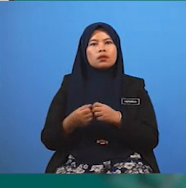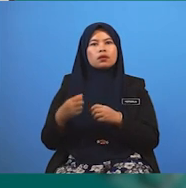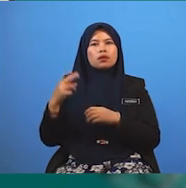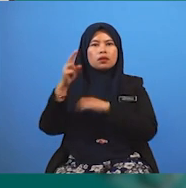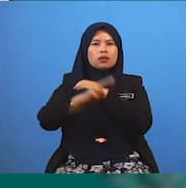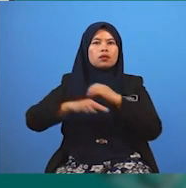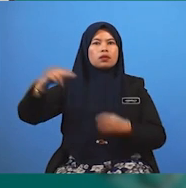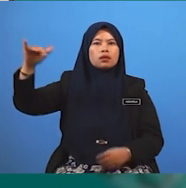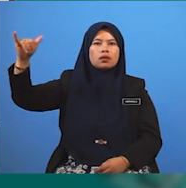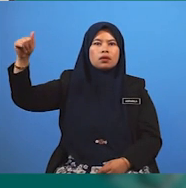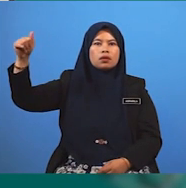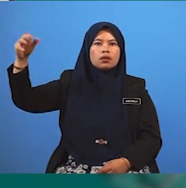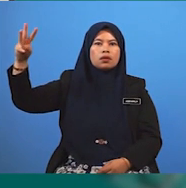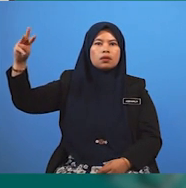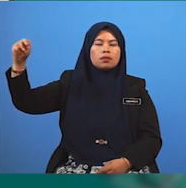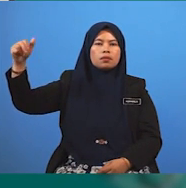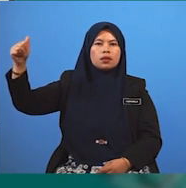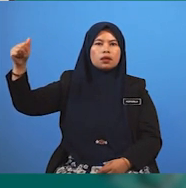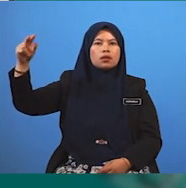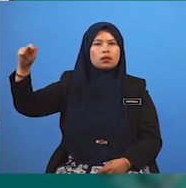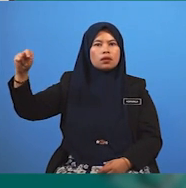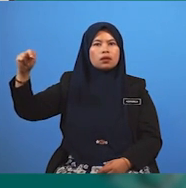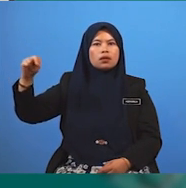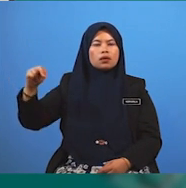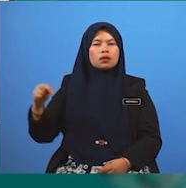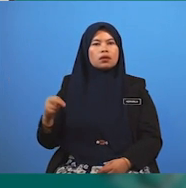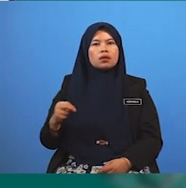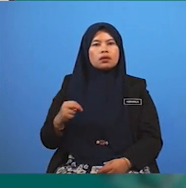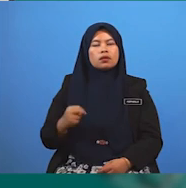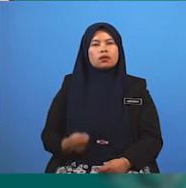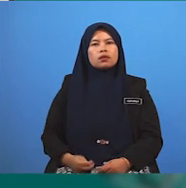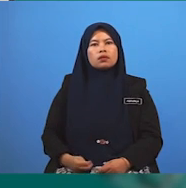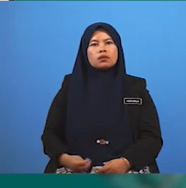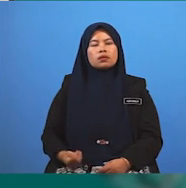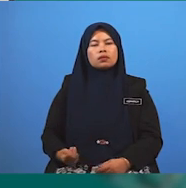menghalau manusia kepada mahsyar. Hadis riwayat Muslim.